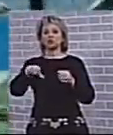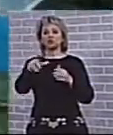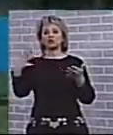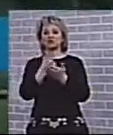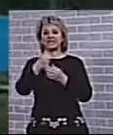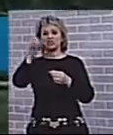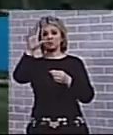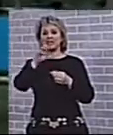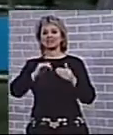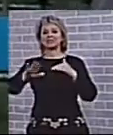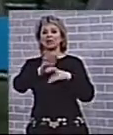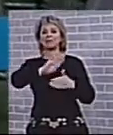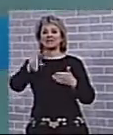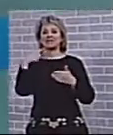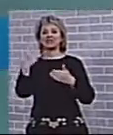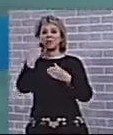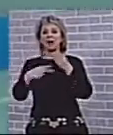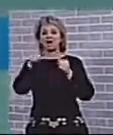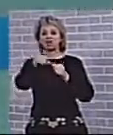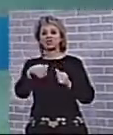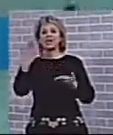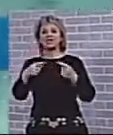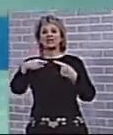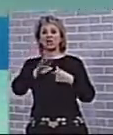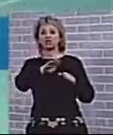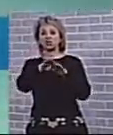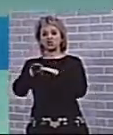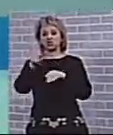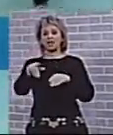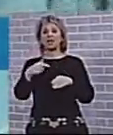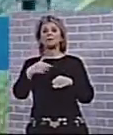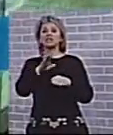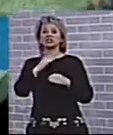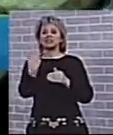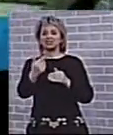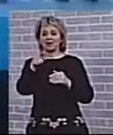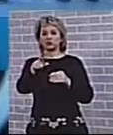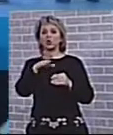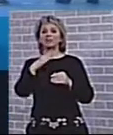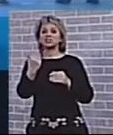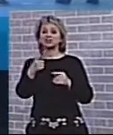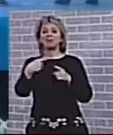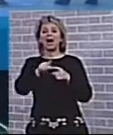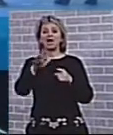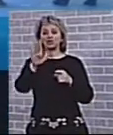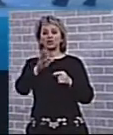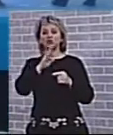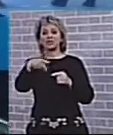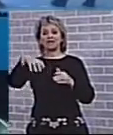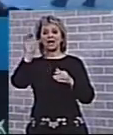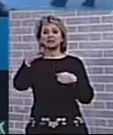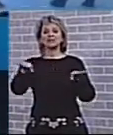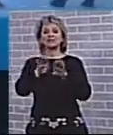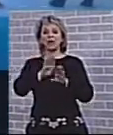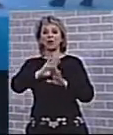выиграл чемпионат страны без единого поражения или даже ничьей. Мы же девушки, ну мы же женщины, поэтому женский гандбол все